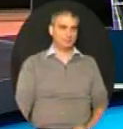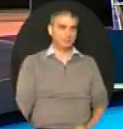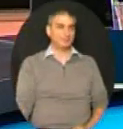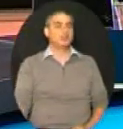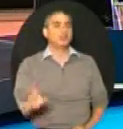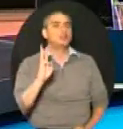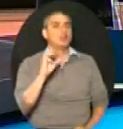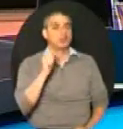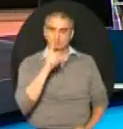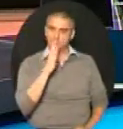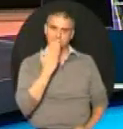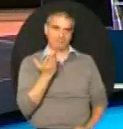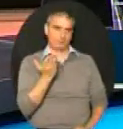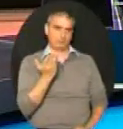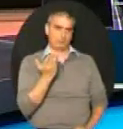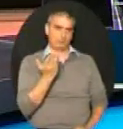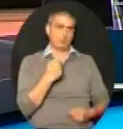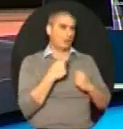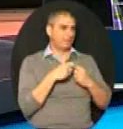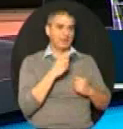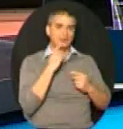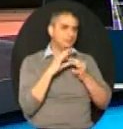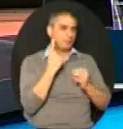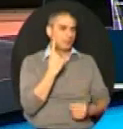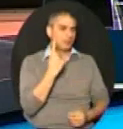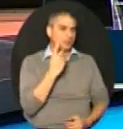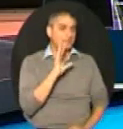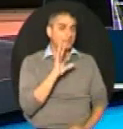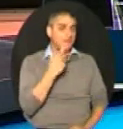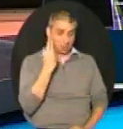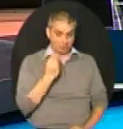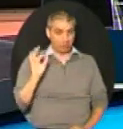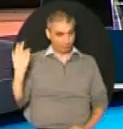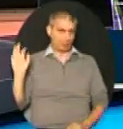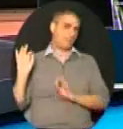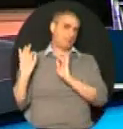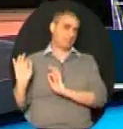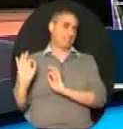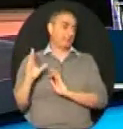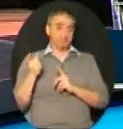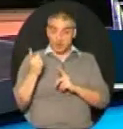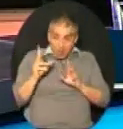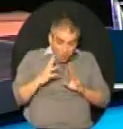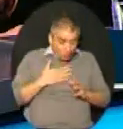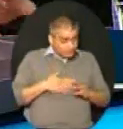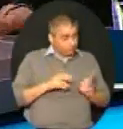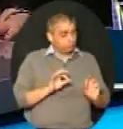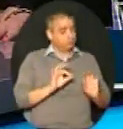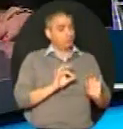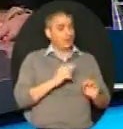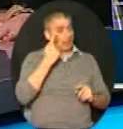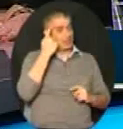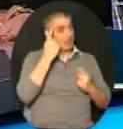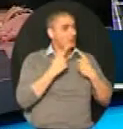אדלסון, יש פה צביעות נוראית. חברת הכנסת נחמיאס, משפט אחד. כן, מה שטוב להם זה בסדר, אבל אם זה משהו שמנסה לבטא